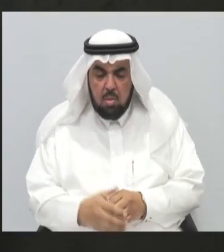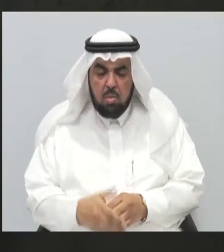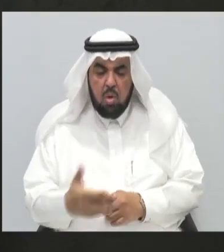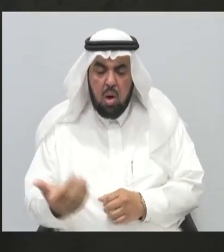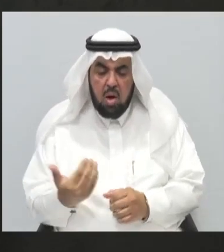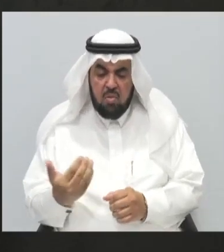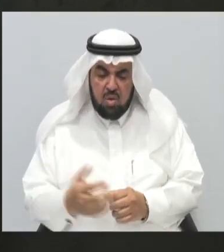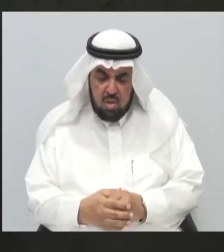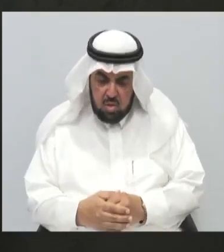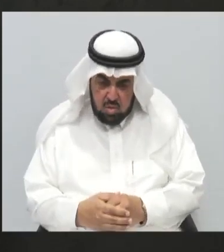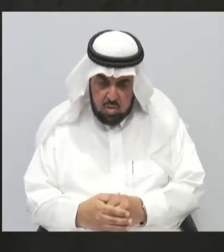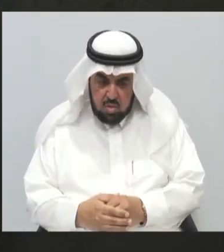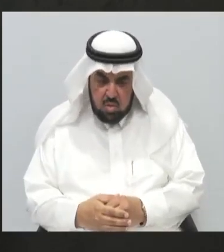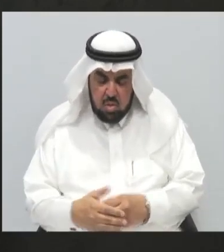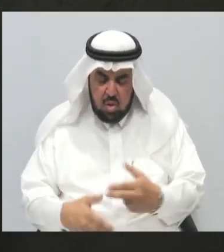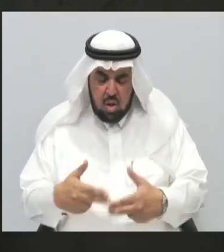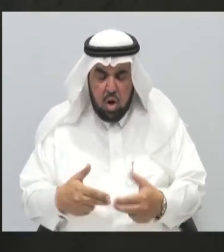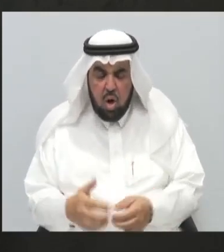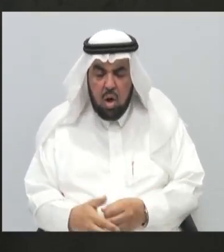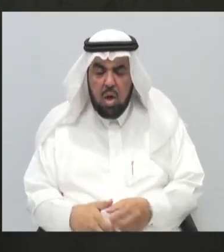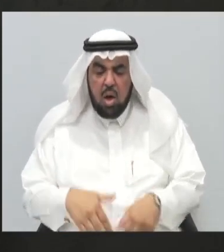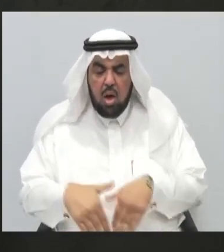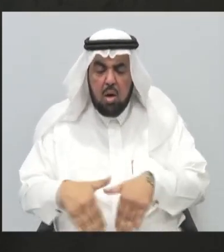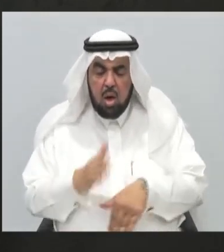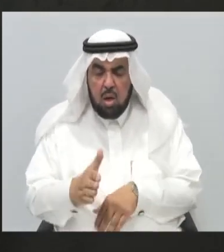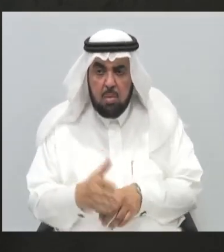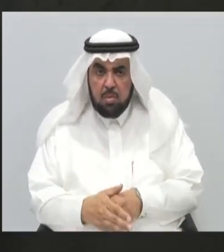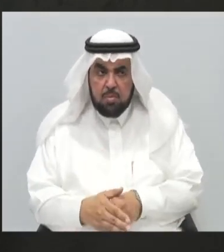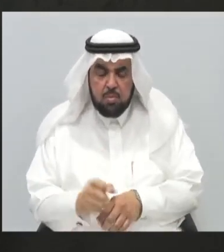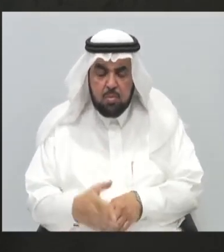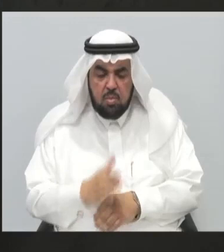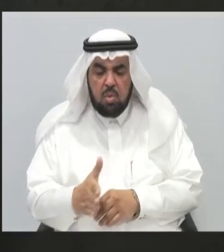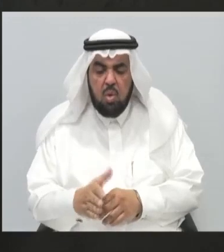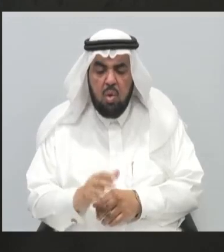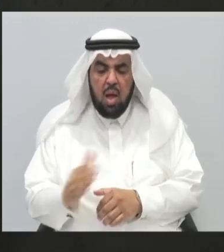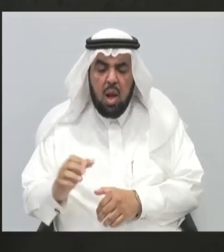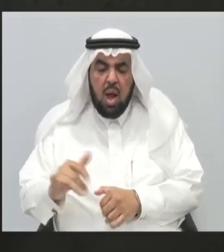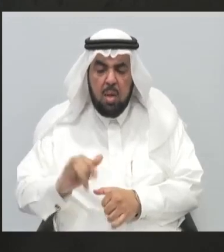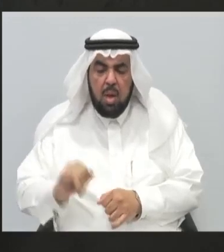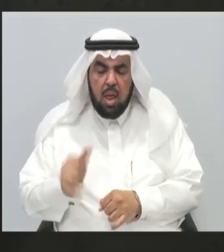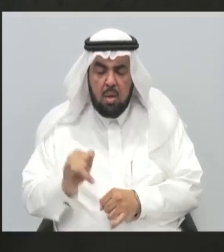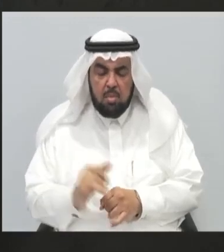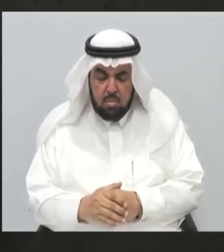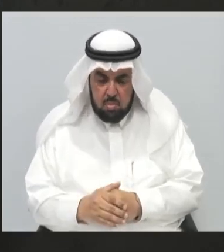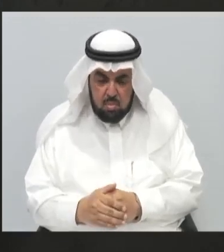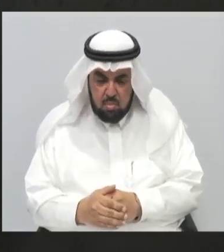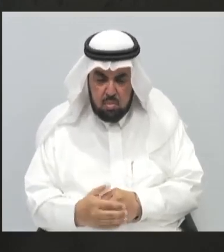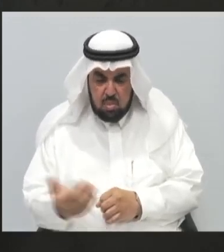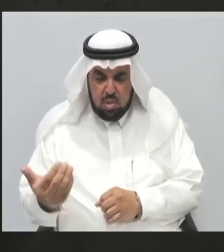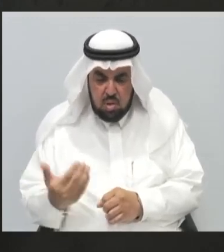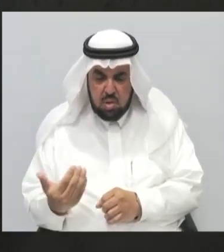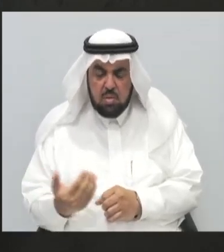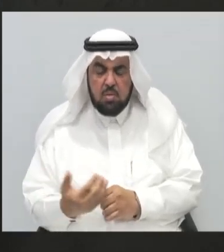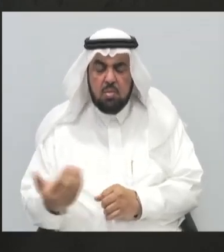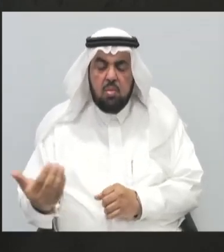او الى الخلف راينا التحرك الروبوت للامام سيكون من خلال لبنه القياده او اذا